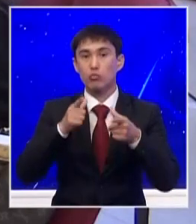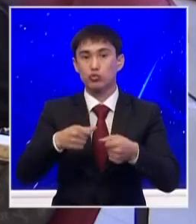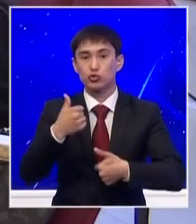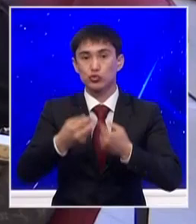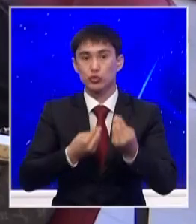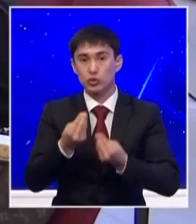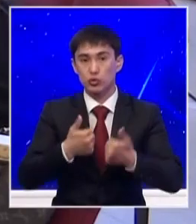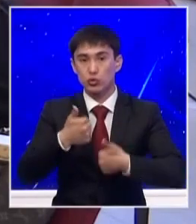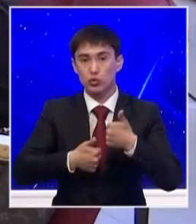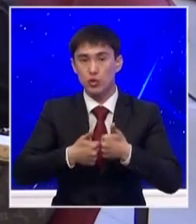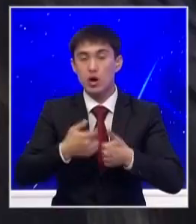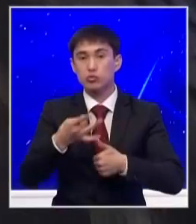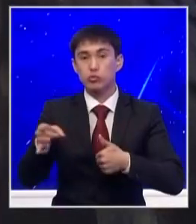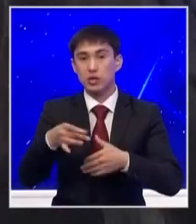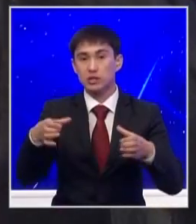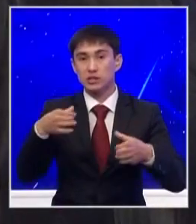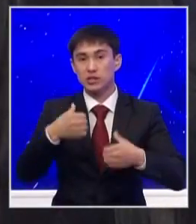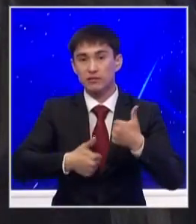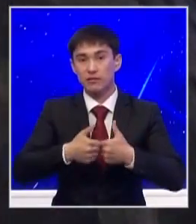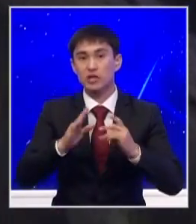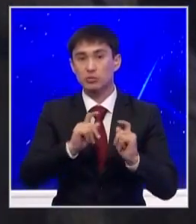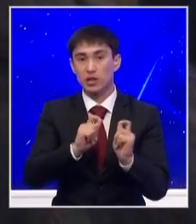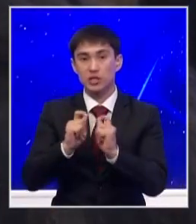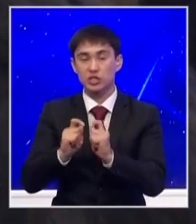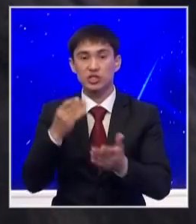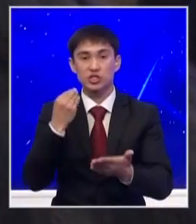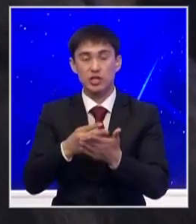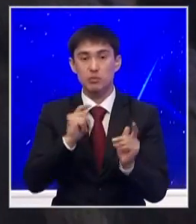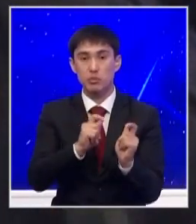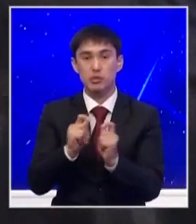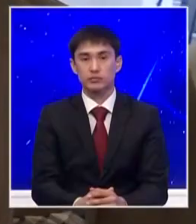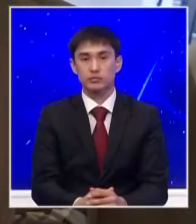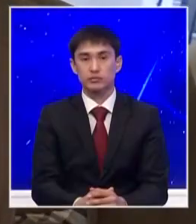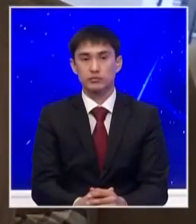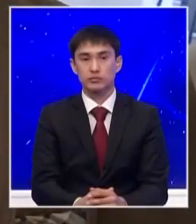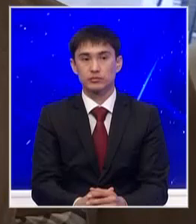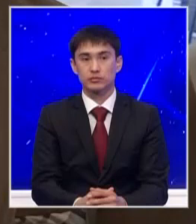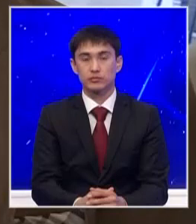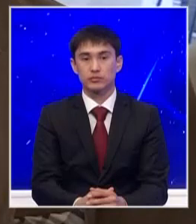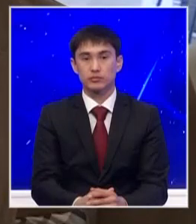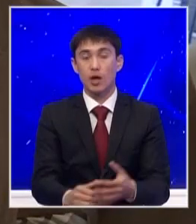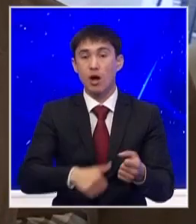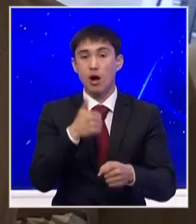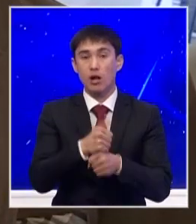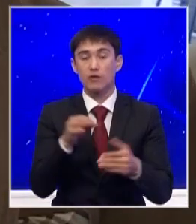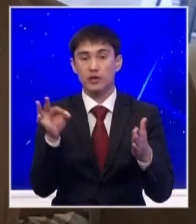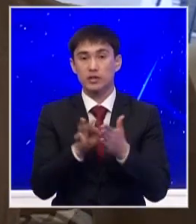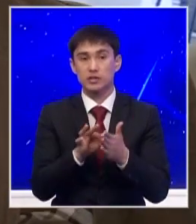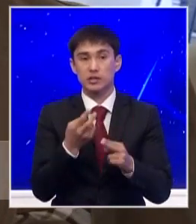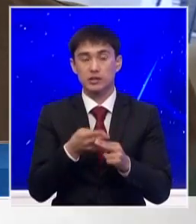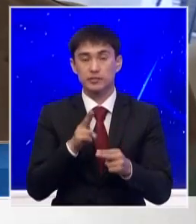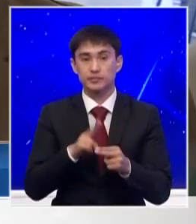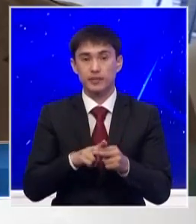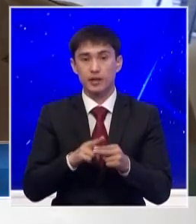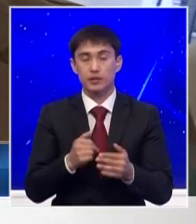игру республиканского масштаба, а также были награждены ценными призами. Главная цель – это